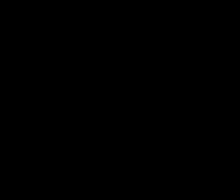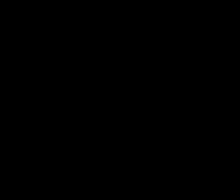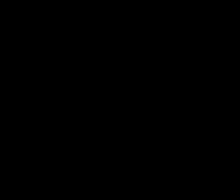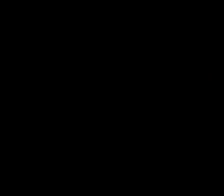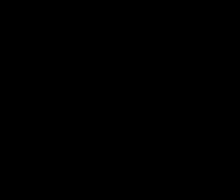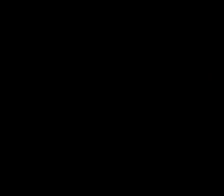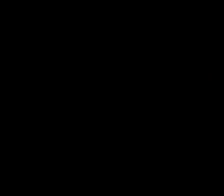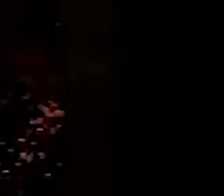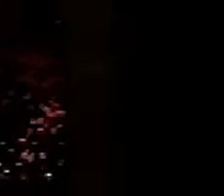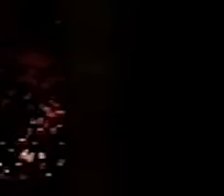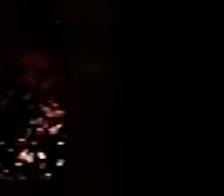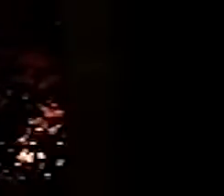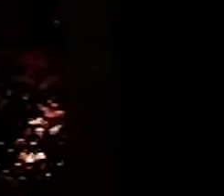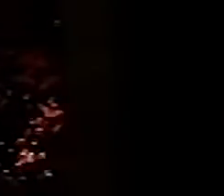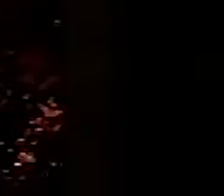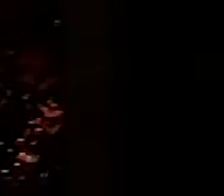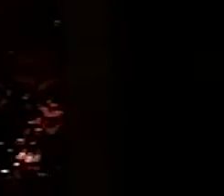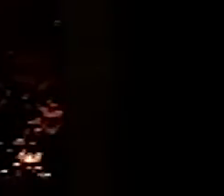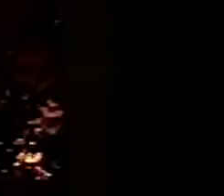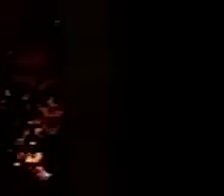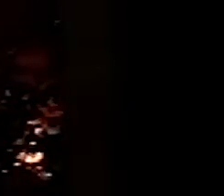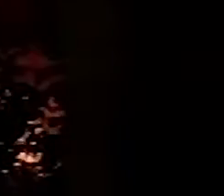menjadi tersangka.